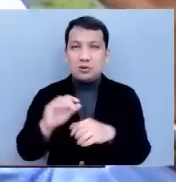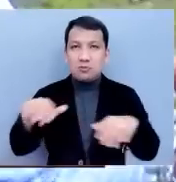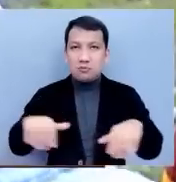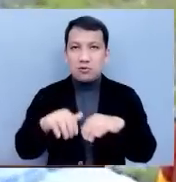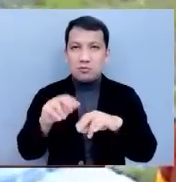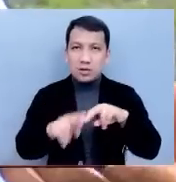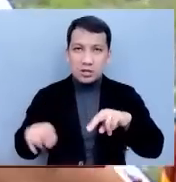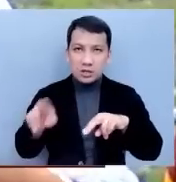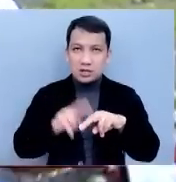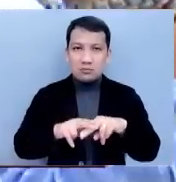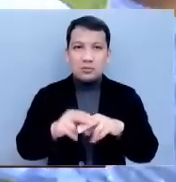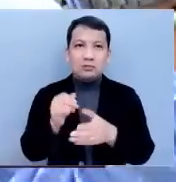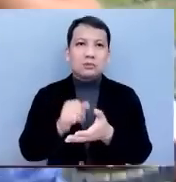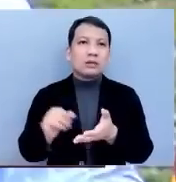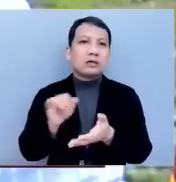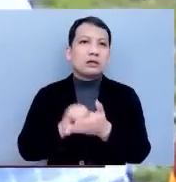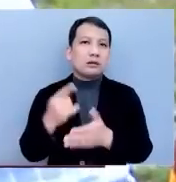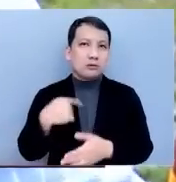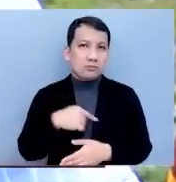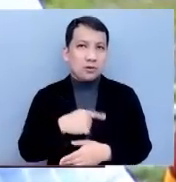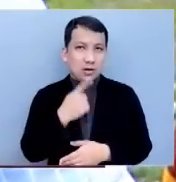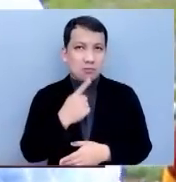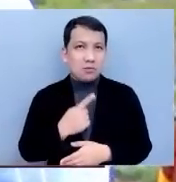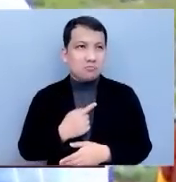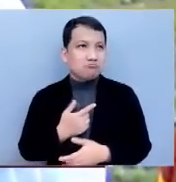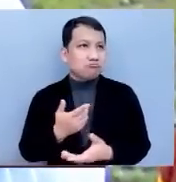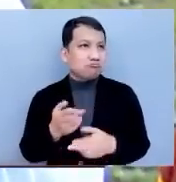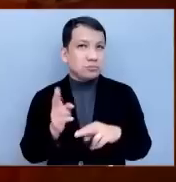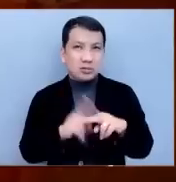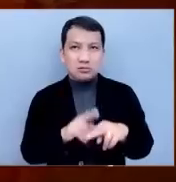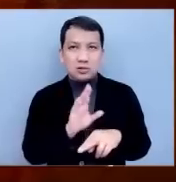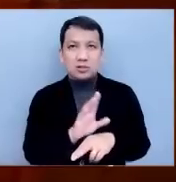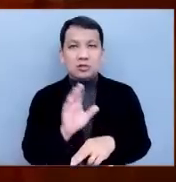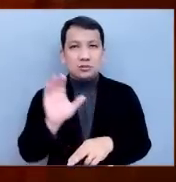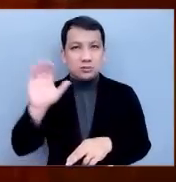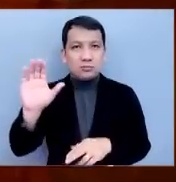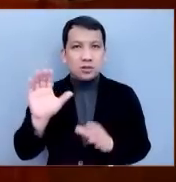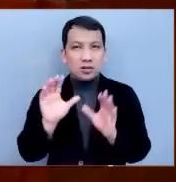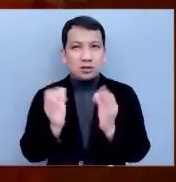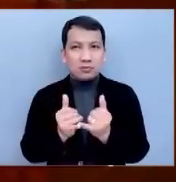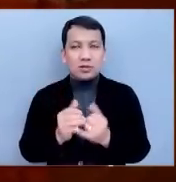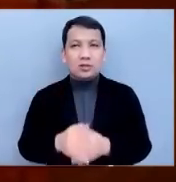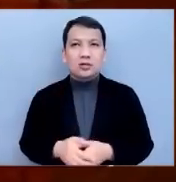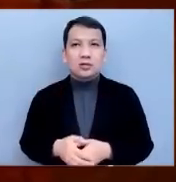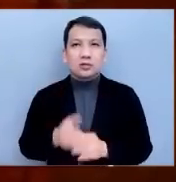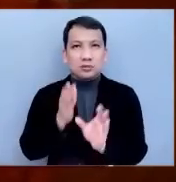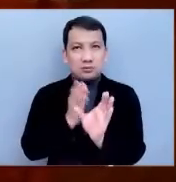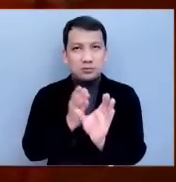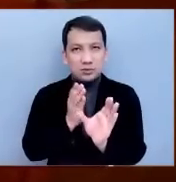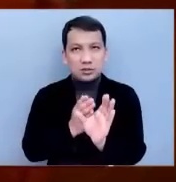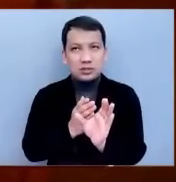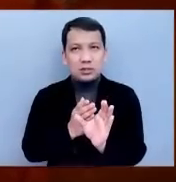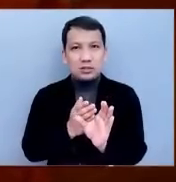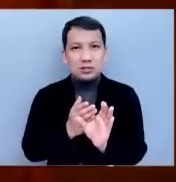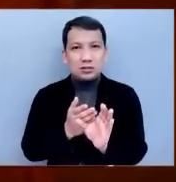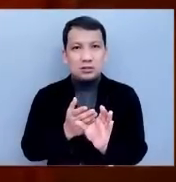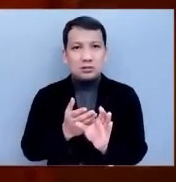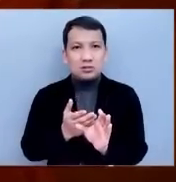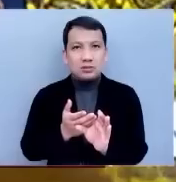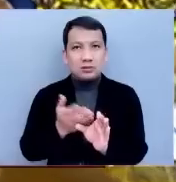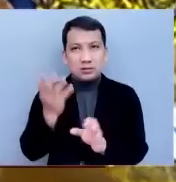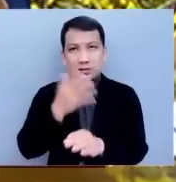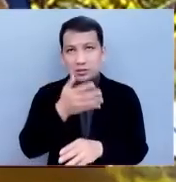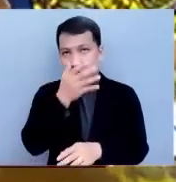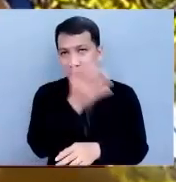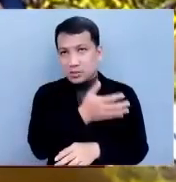additional income din yun for our employers. Para rin sa isang psychologist, hindi dapat binabaliwala ang